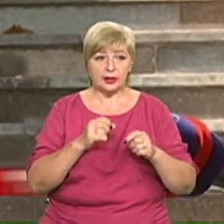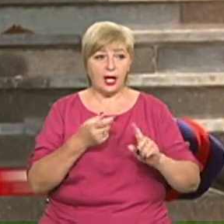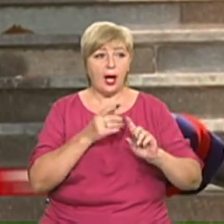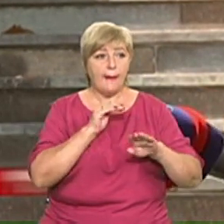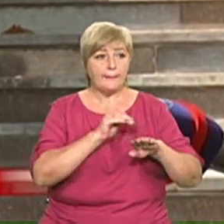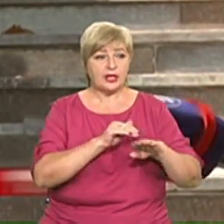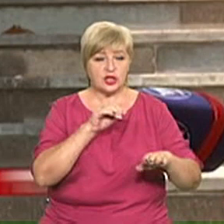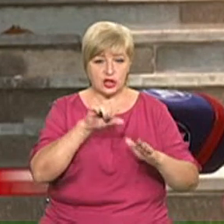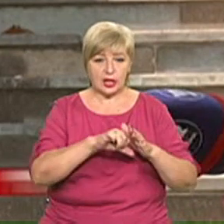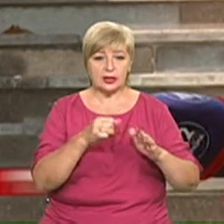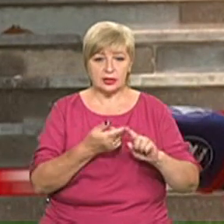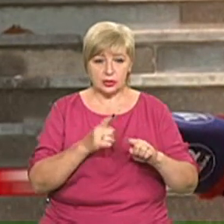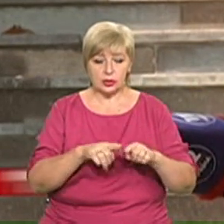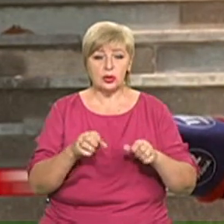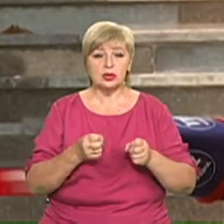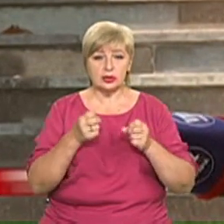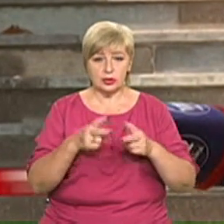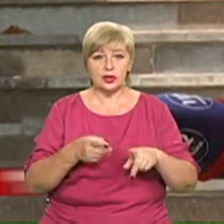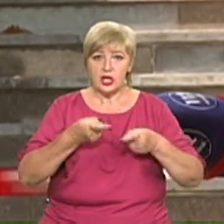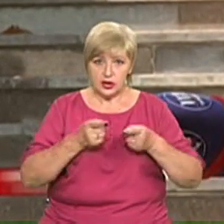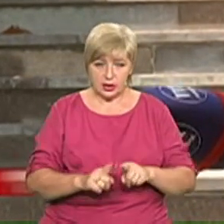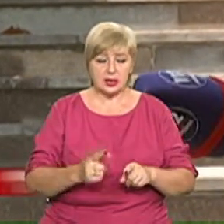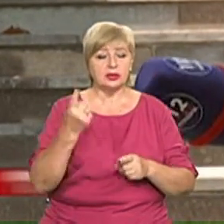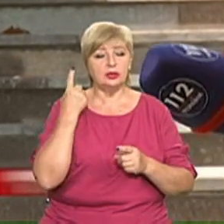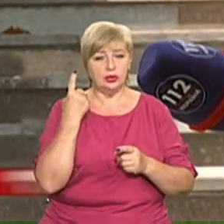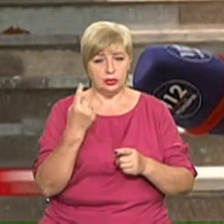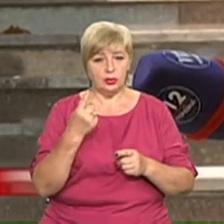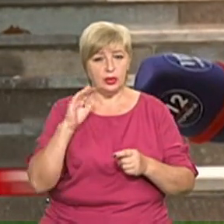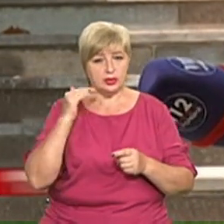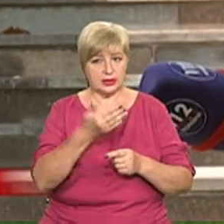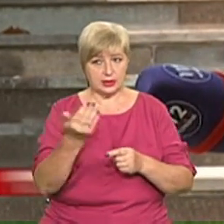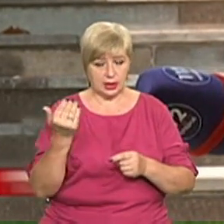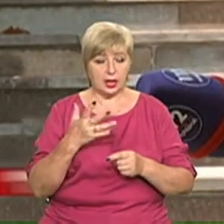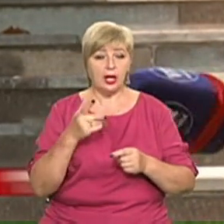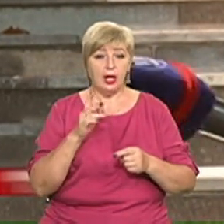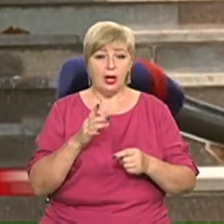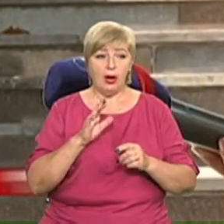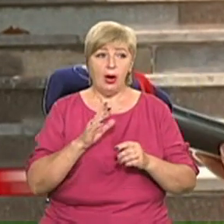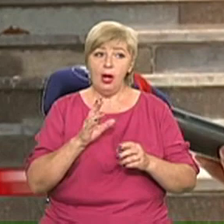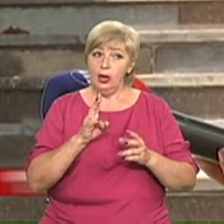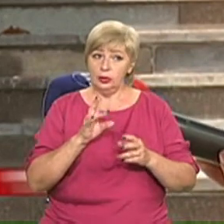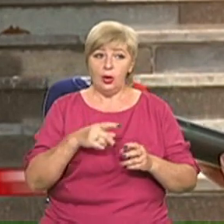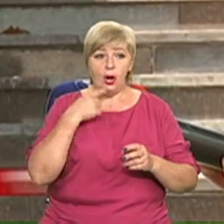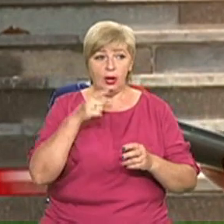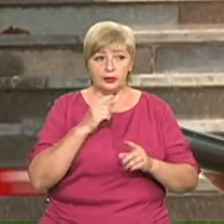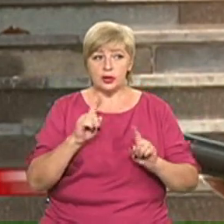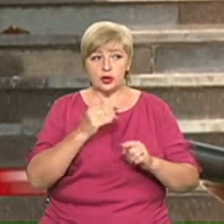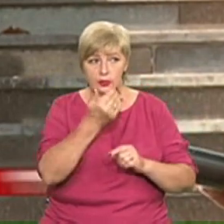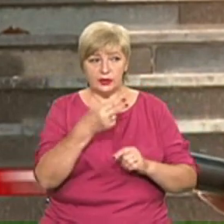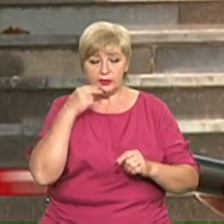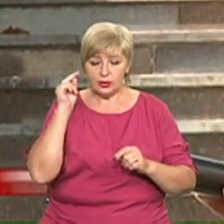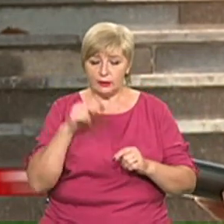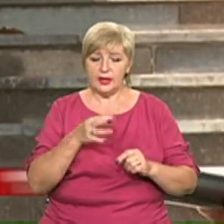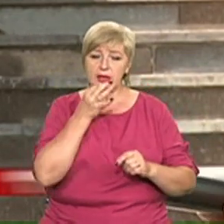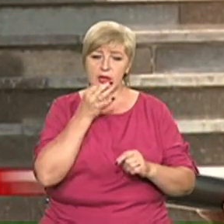цього злочину. Так, дійсно, з одним із них будуть проведені додаткові слідчі дії, однак говорити про його статус як